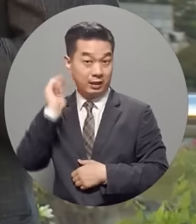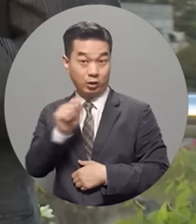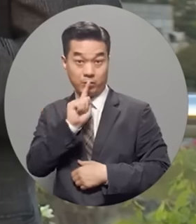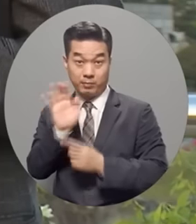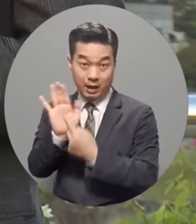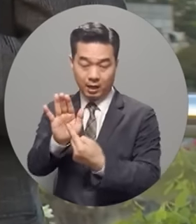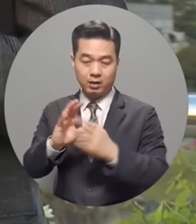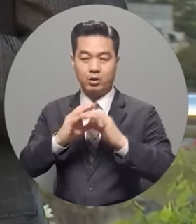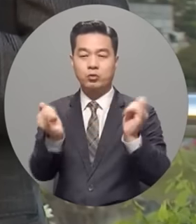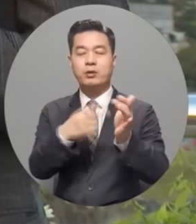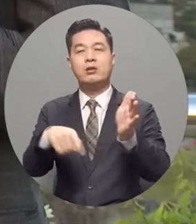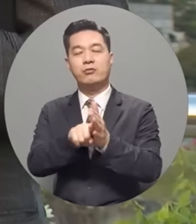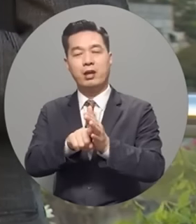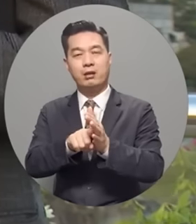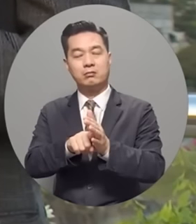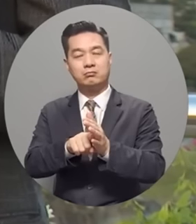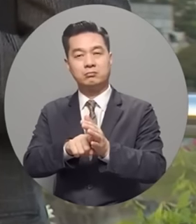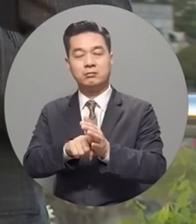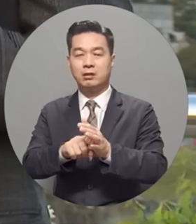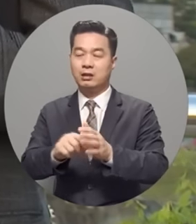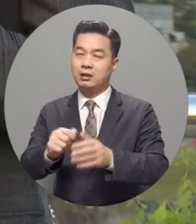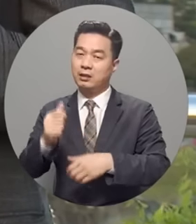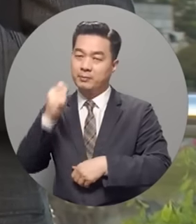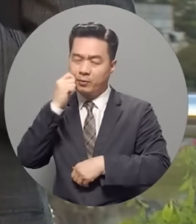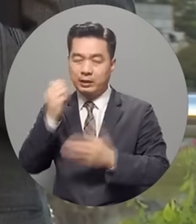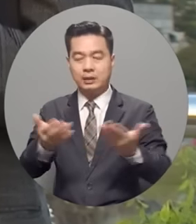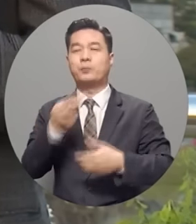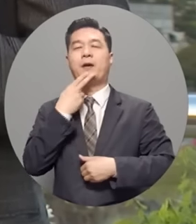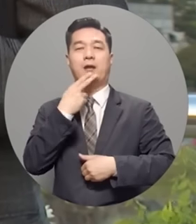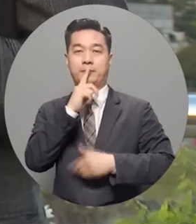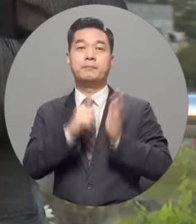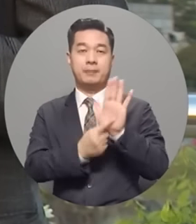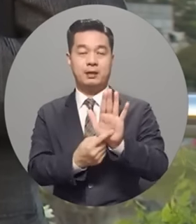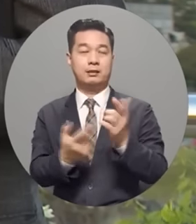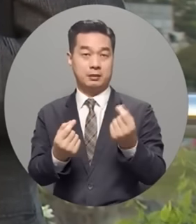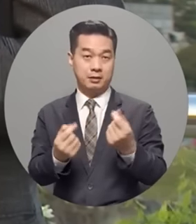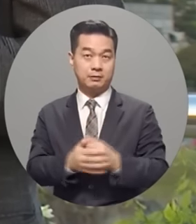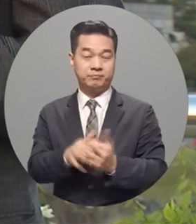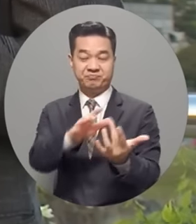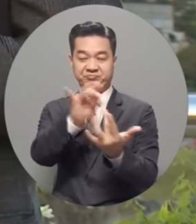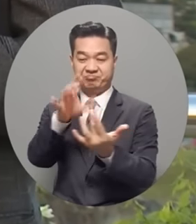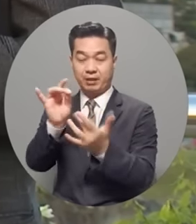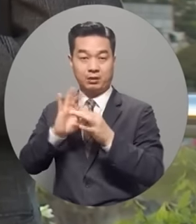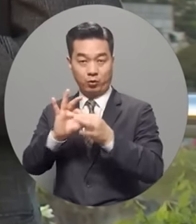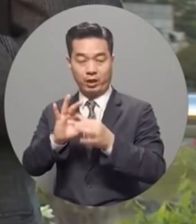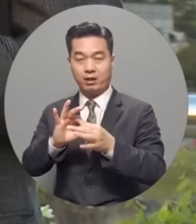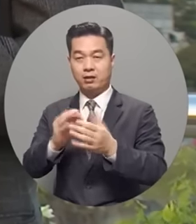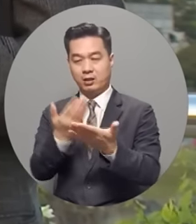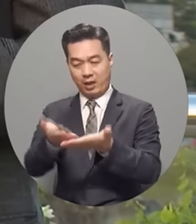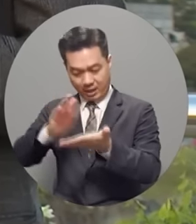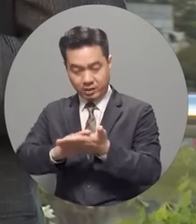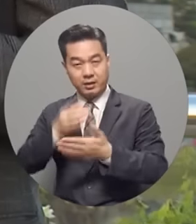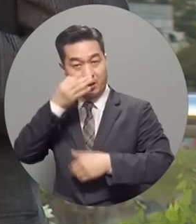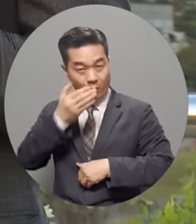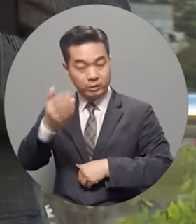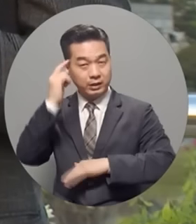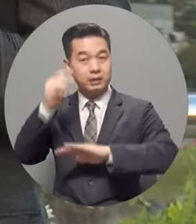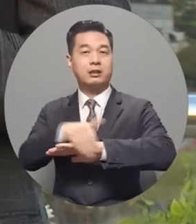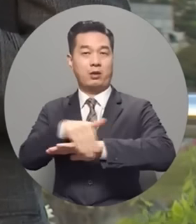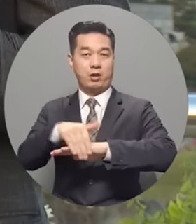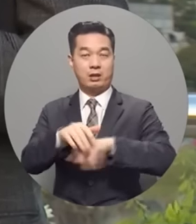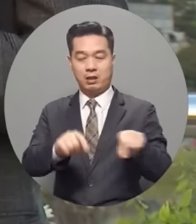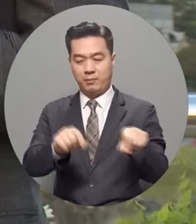위해 못할 일이 없다는 의미라고 주장하기도 했습니다. 인사를 통해 쇄신을 보여준다는 대통령의 계획이